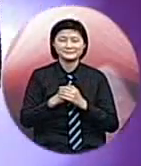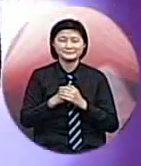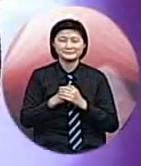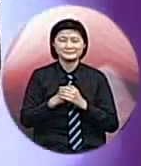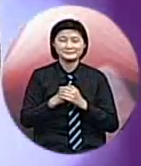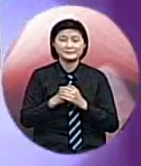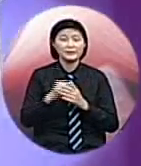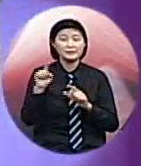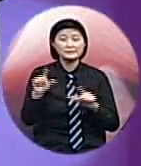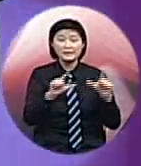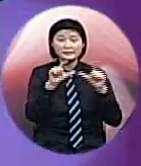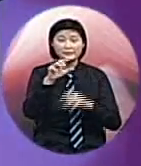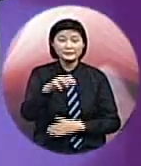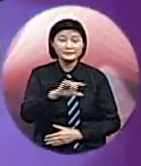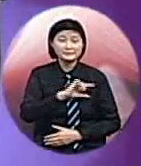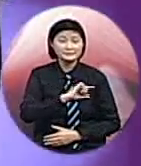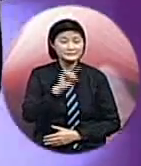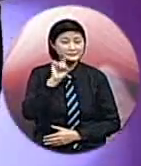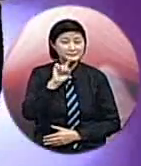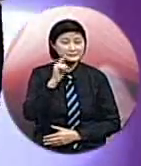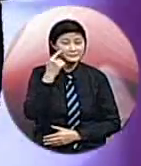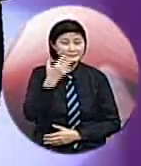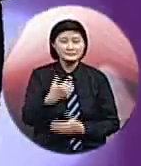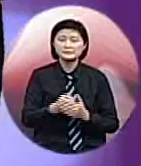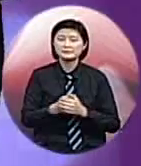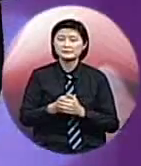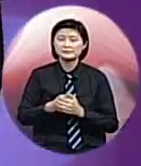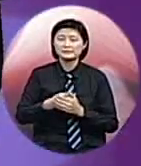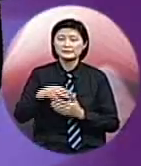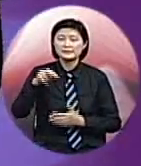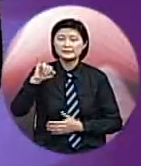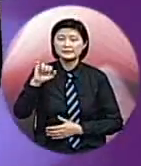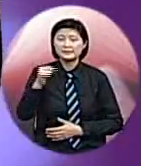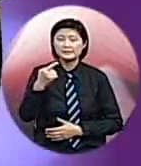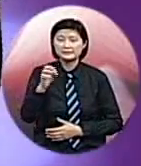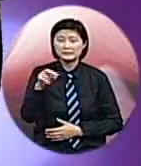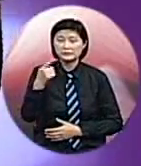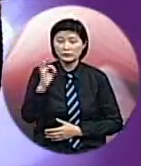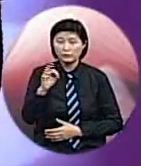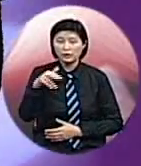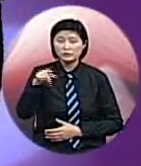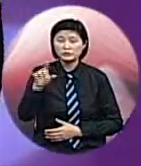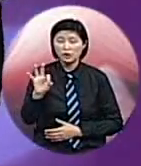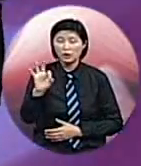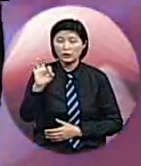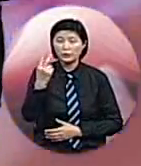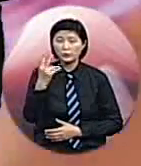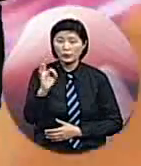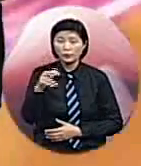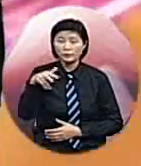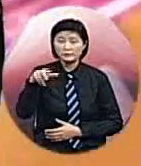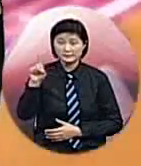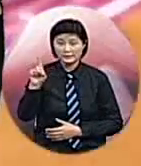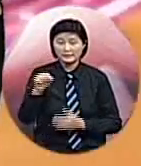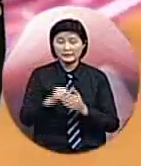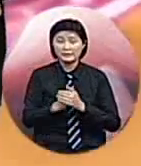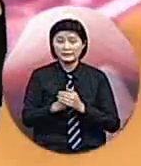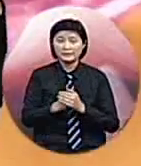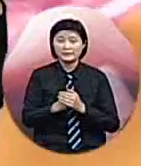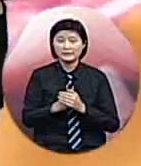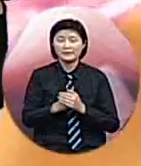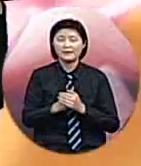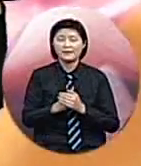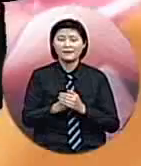네, 자 어디에 사시는 누구신지요? 예, 시흥동의 정용자라고 합니다. 시흥? 금천구 시흥동? 예예예. 예, 예.